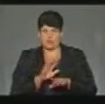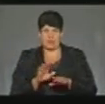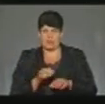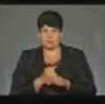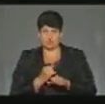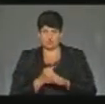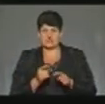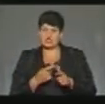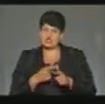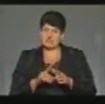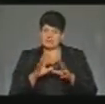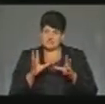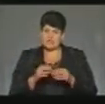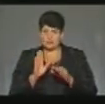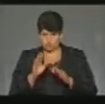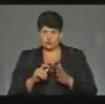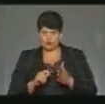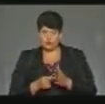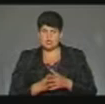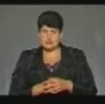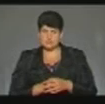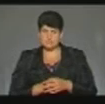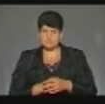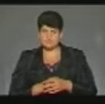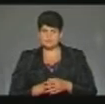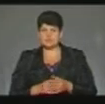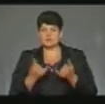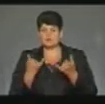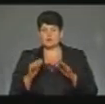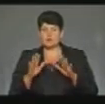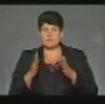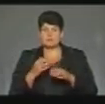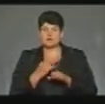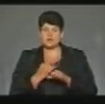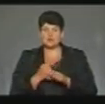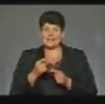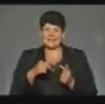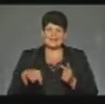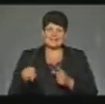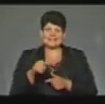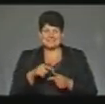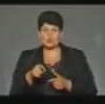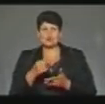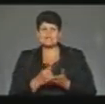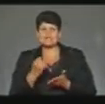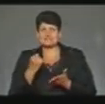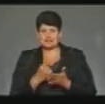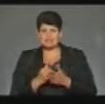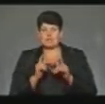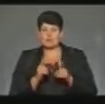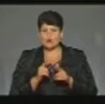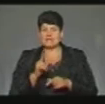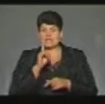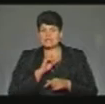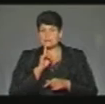працюють. І чи взагалі їх будуть включати? На даний момент працює кільце, його ми затвердили, погодили